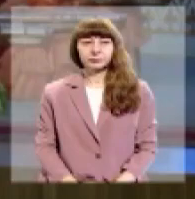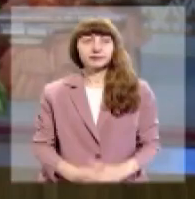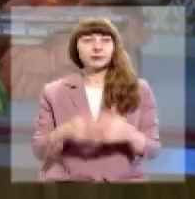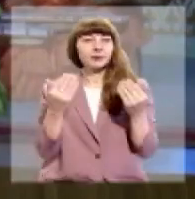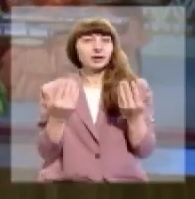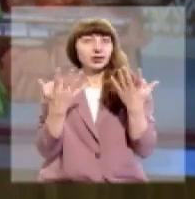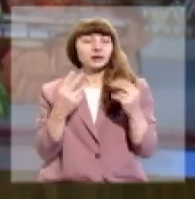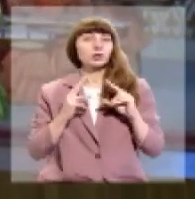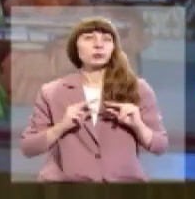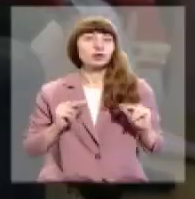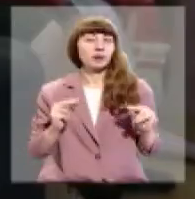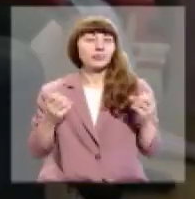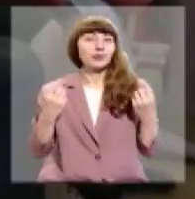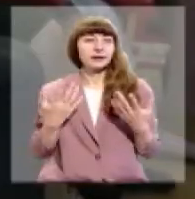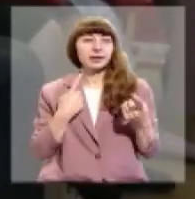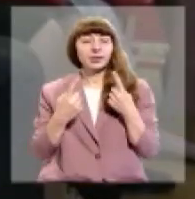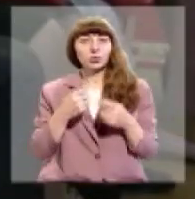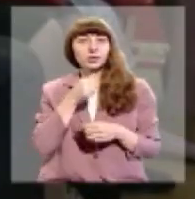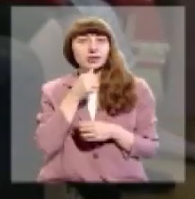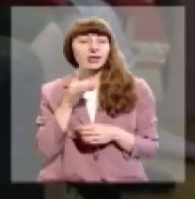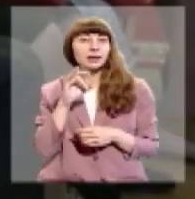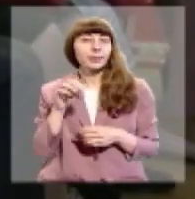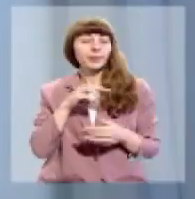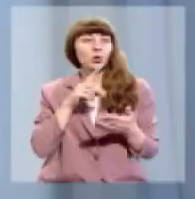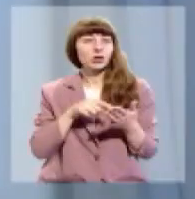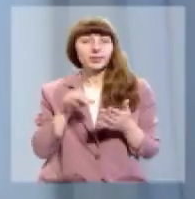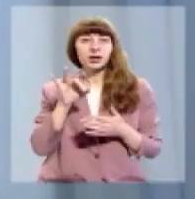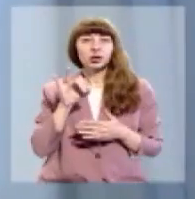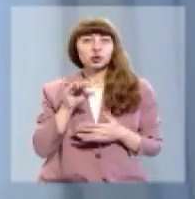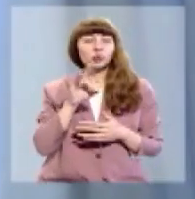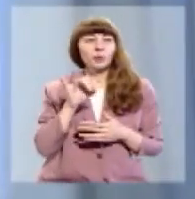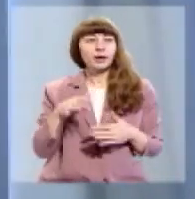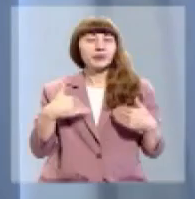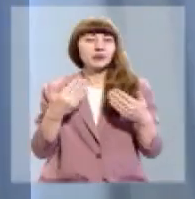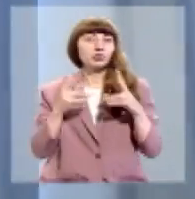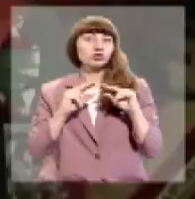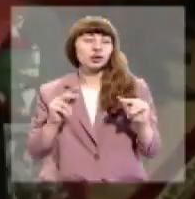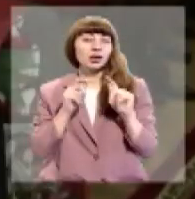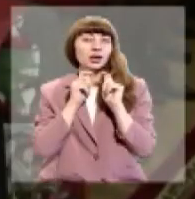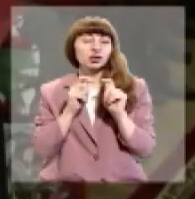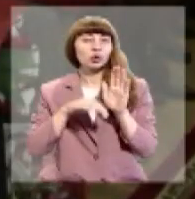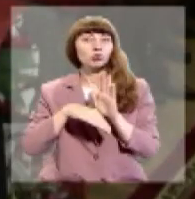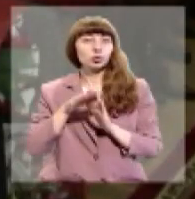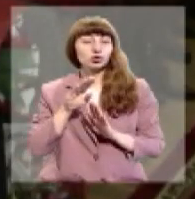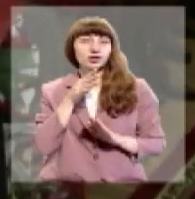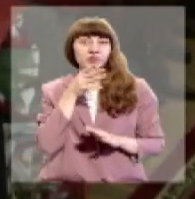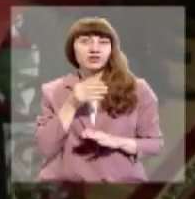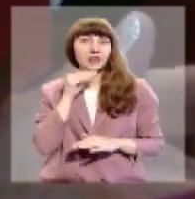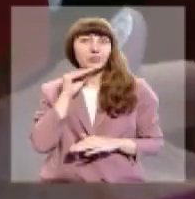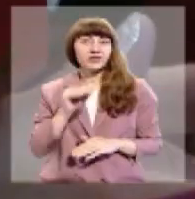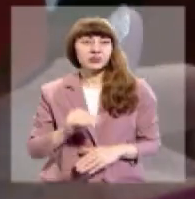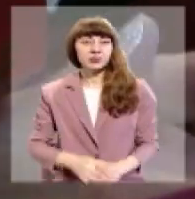Бүгін мұғалімдер күні. Қостанайда өткен салтанатты жиында қала әкімі Марат Жүндібаев педагогтарды құттықтап, саланың үздіктерін